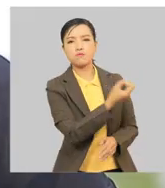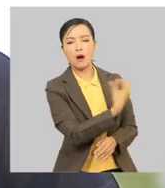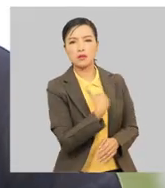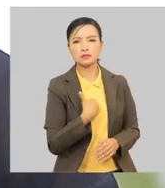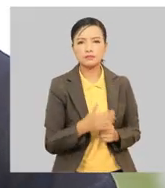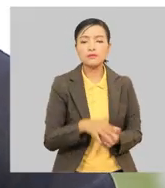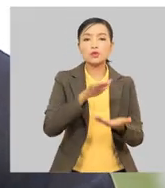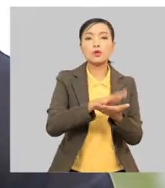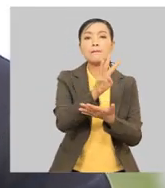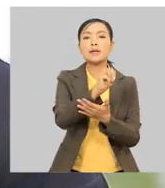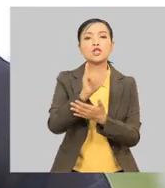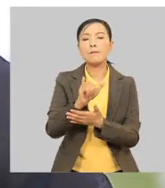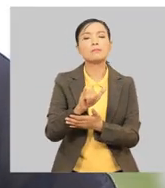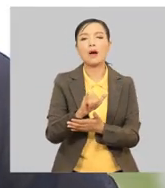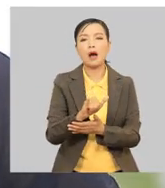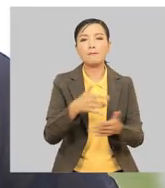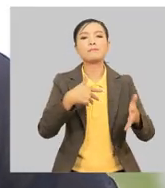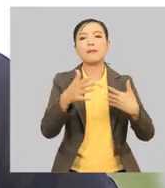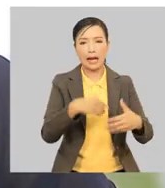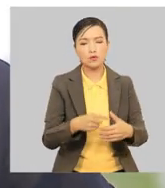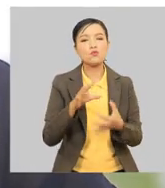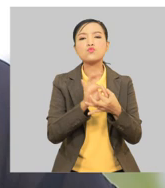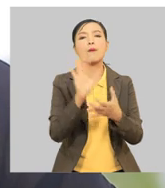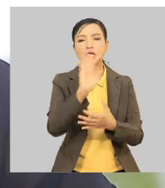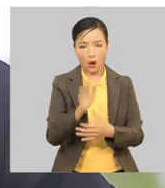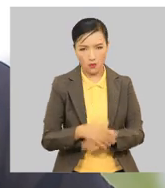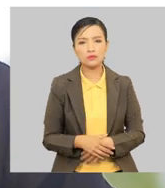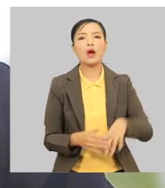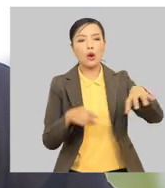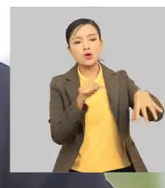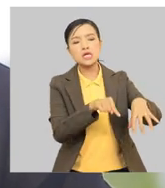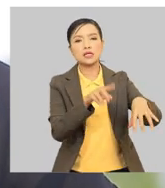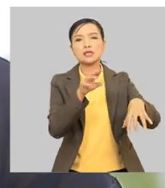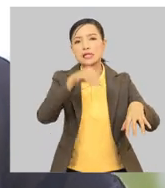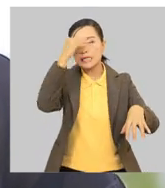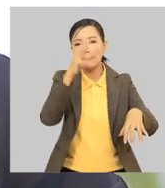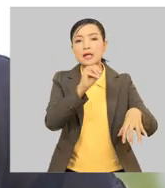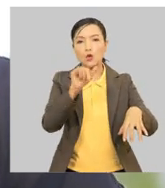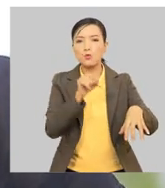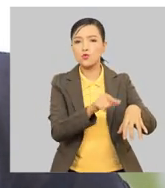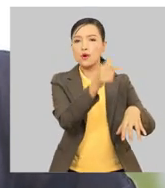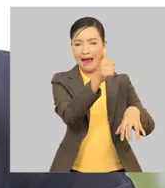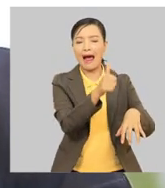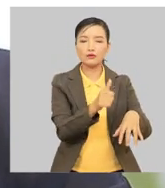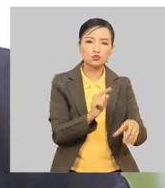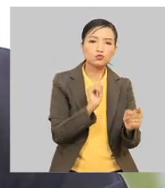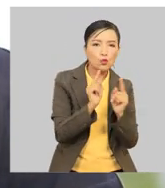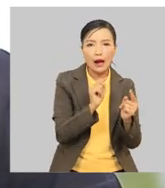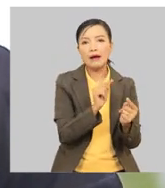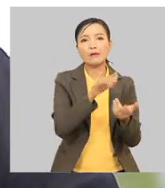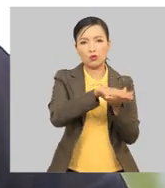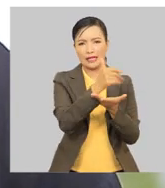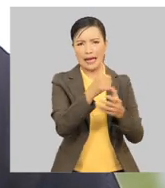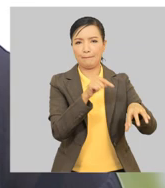ขาบอกว่าเรื่องโรงเรียนมัธยมเนี่ยอาจจะไม่ต้องกังวลเพราะว่าเดี๋ยวเขาไปหาไปพูดคุยกับทางโรงเรียนเอง